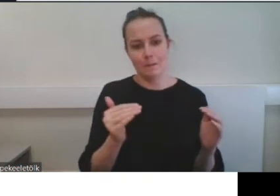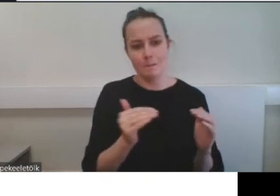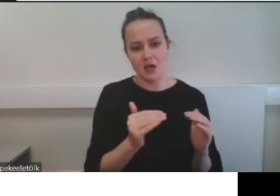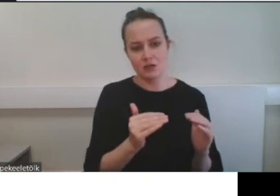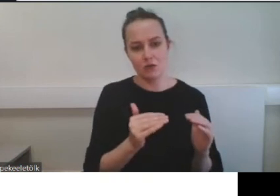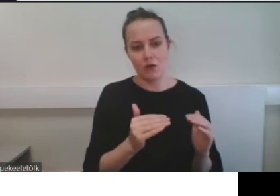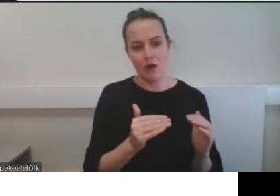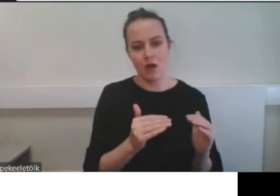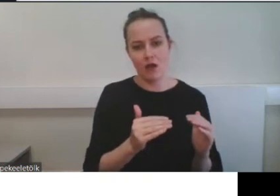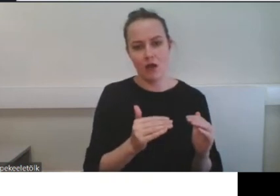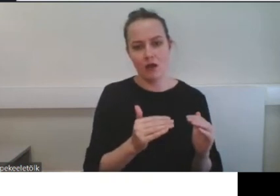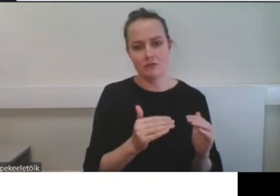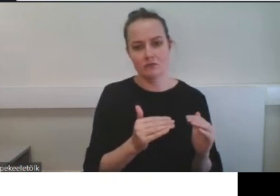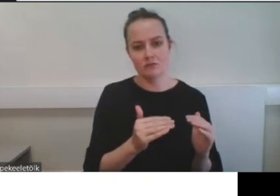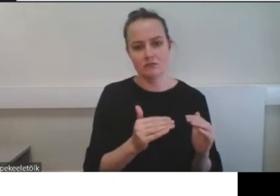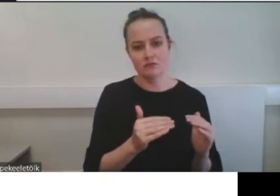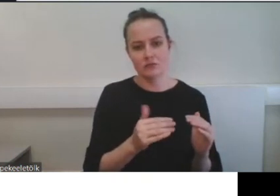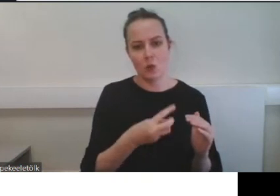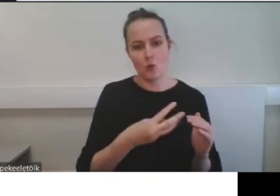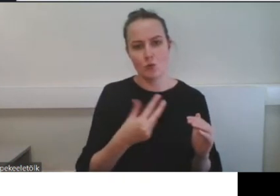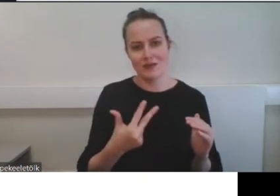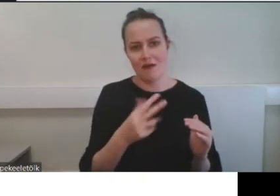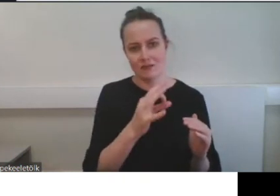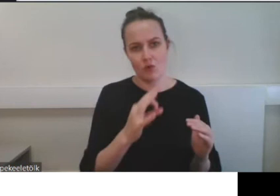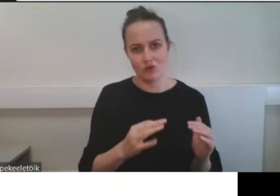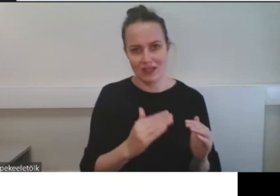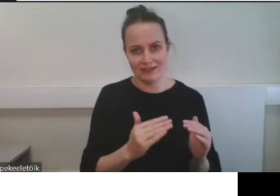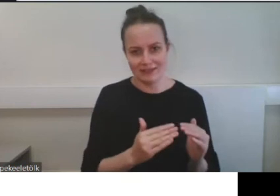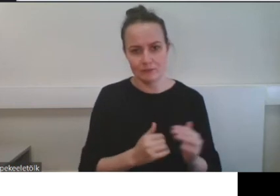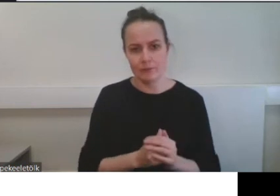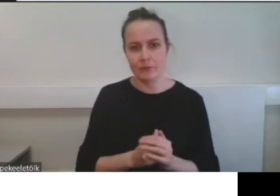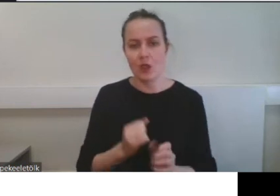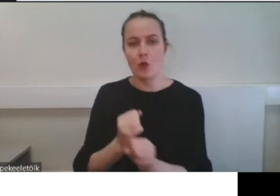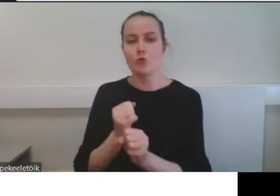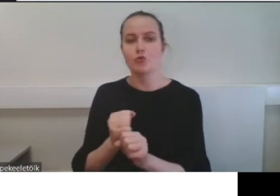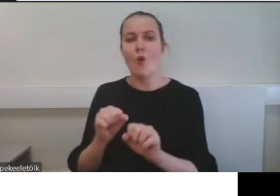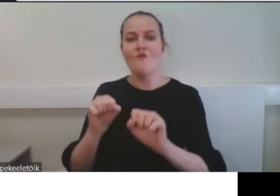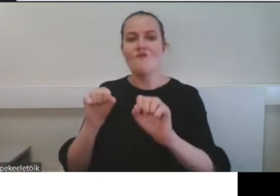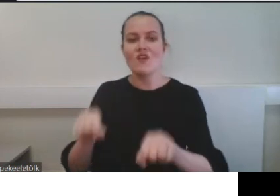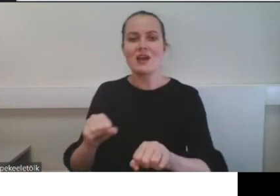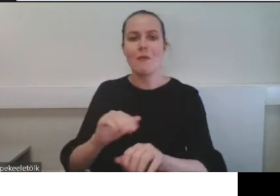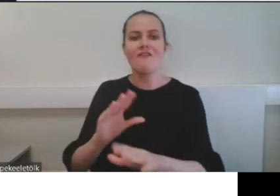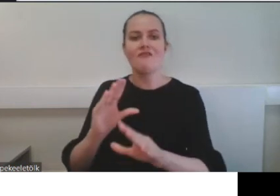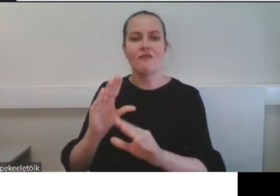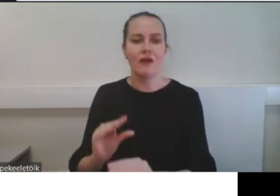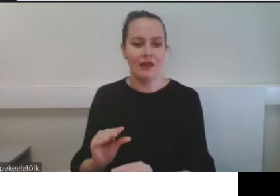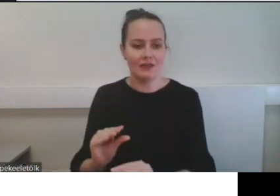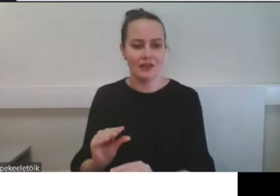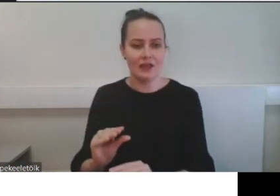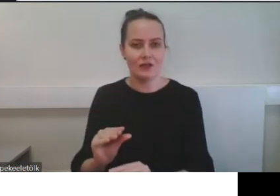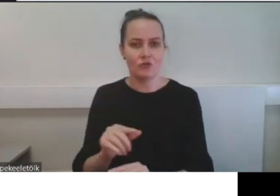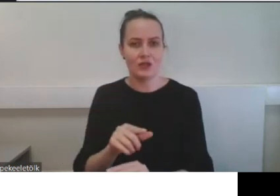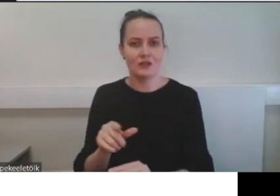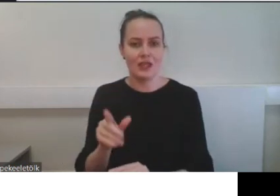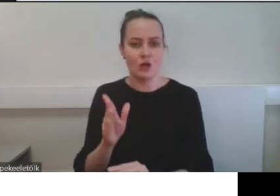ise prognoosisid, et nad võivad lähema 12 kuu jooksul vajada ööpäevaringset alalist üldhooldusteenust või siis